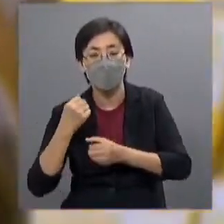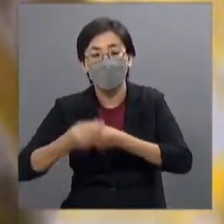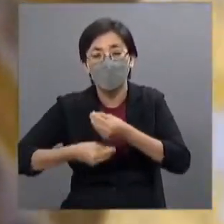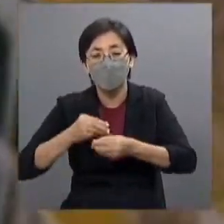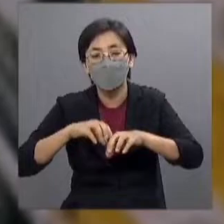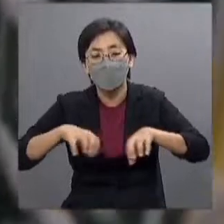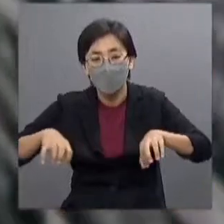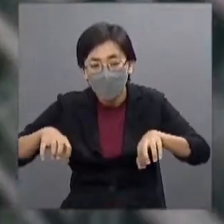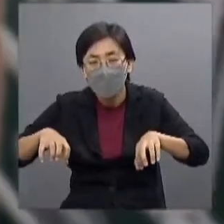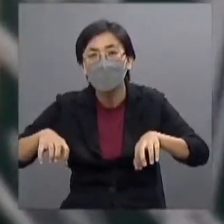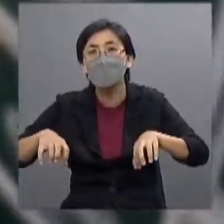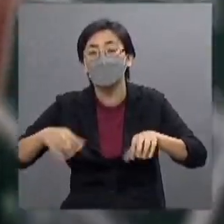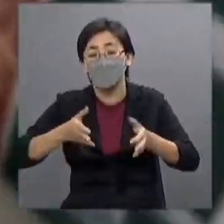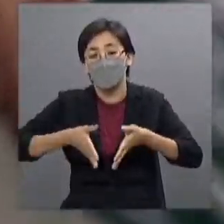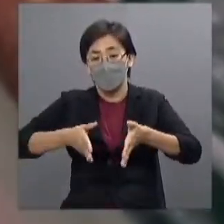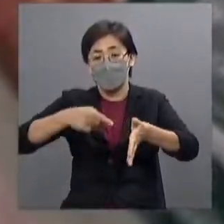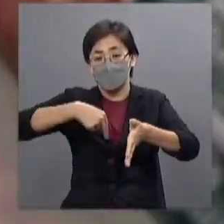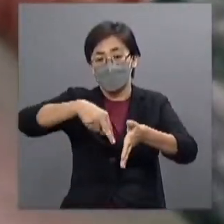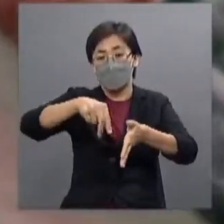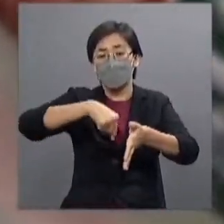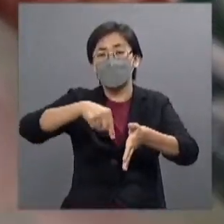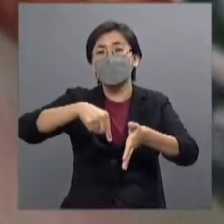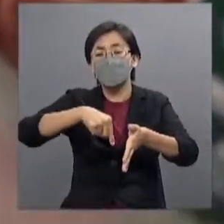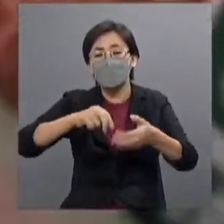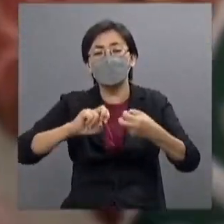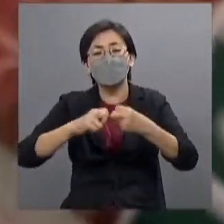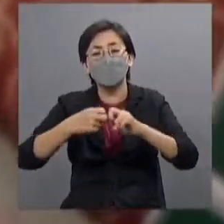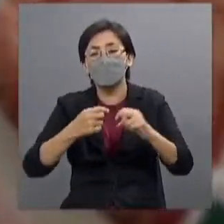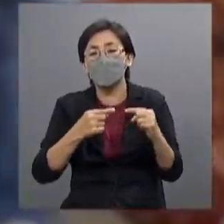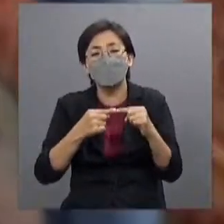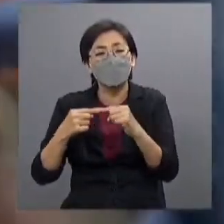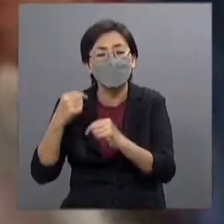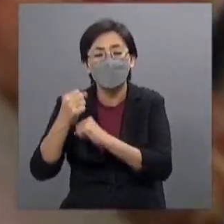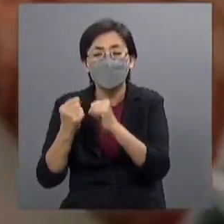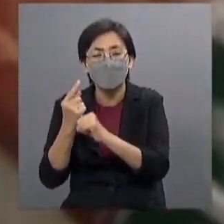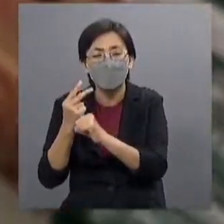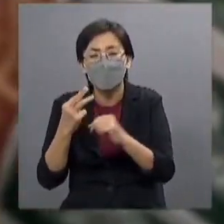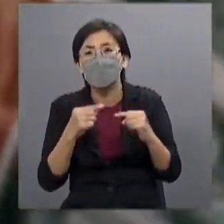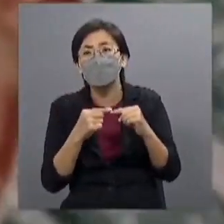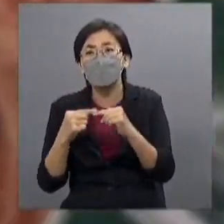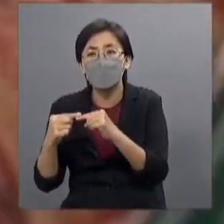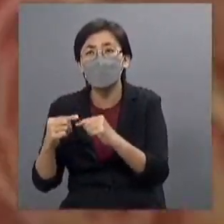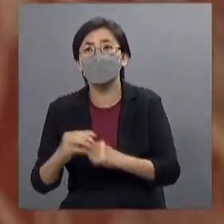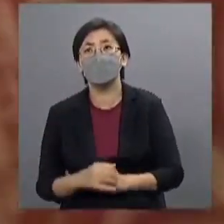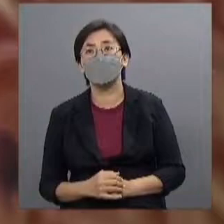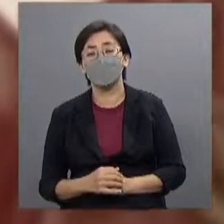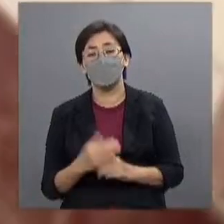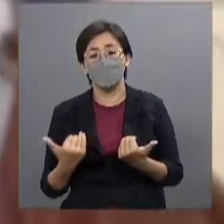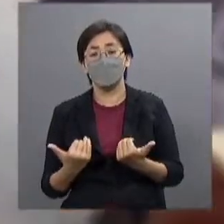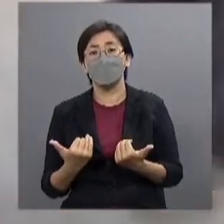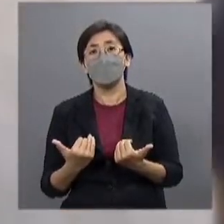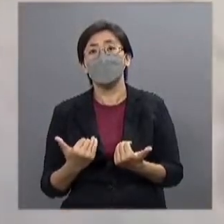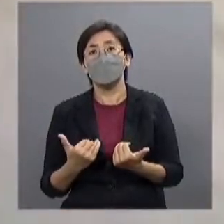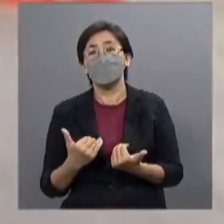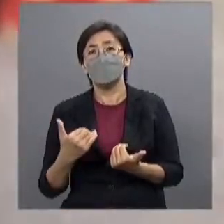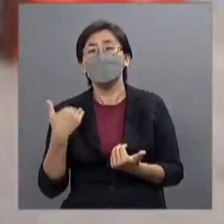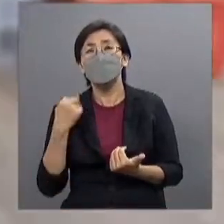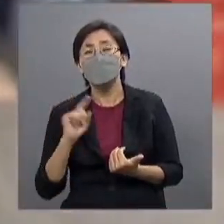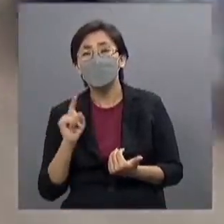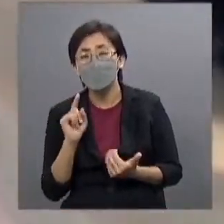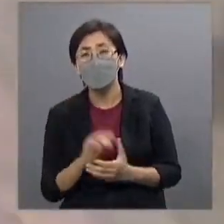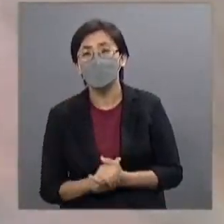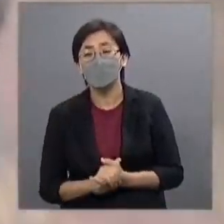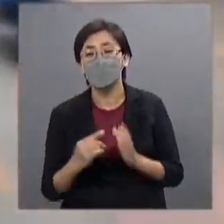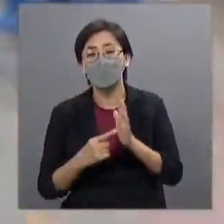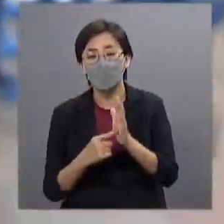บนทางเท้าก็ยังคงเกิดขึ้นต่อเนื่องมาหลายปีแล้วจนถึงขณะนี้ค่ะยังไม่นับรวมกับสิ่งปลูกสร้างที่กีดขวางทางเท้าอย่างเสาไฟฟ้า